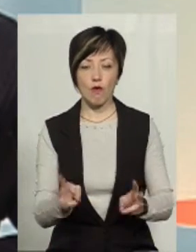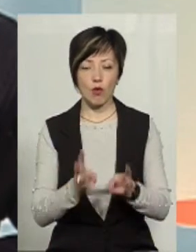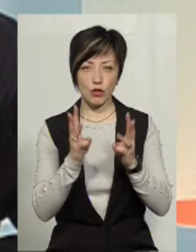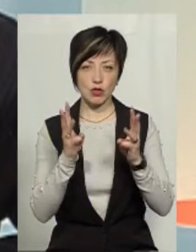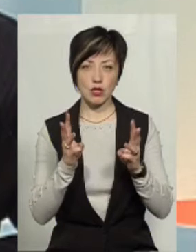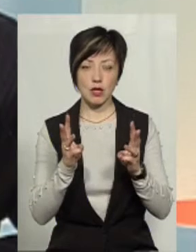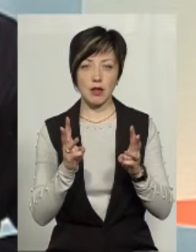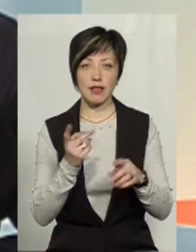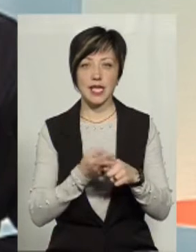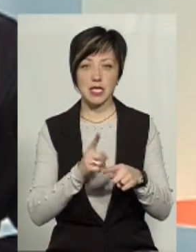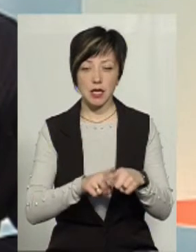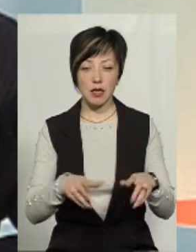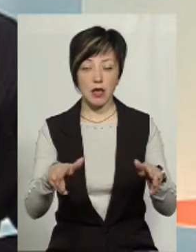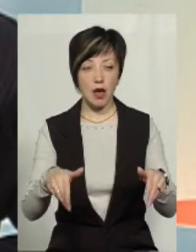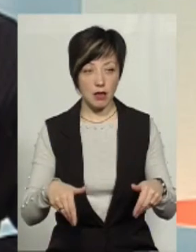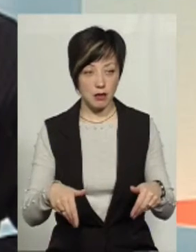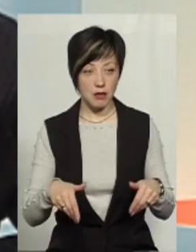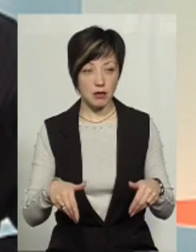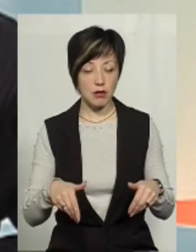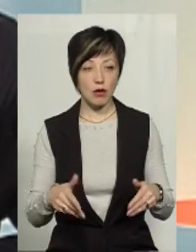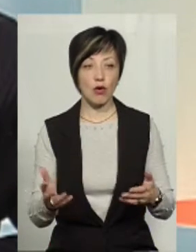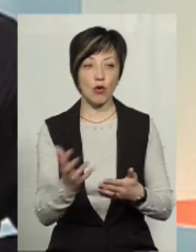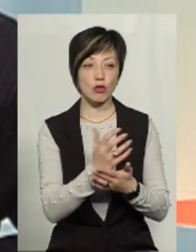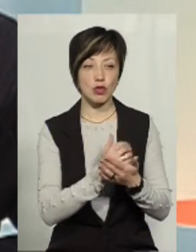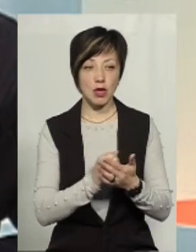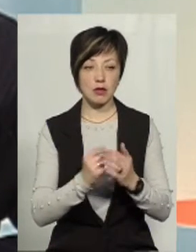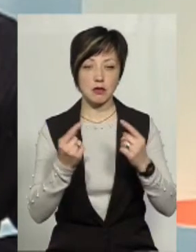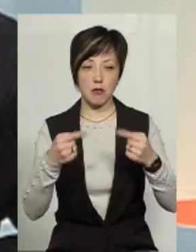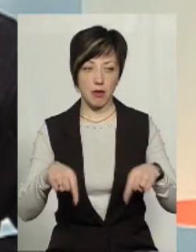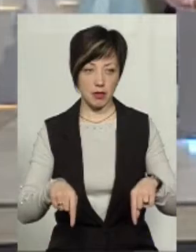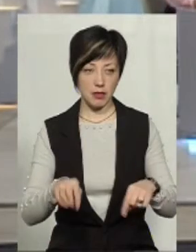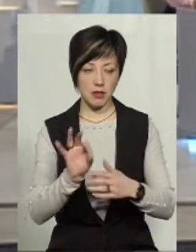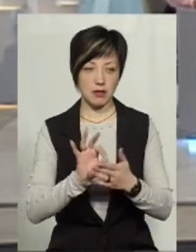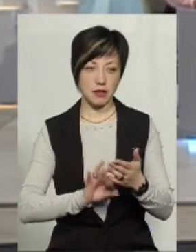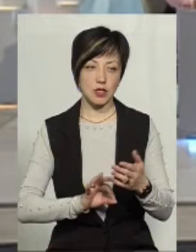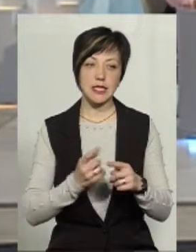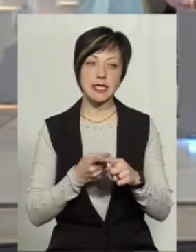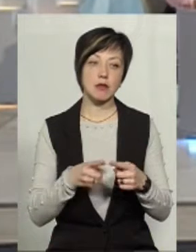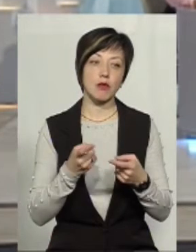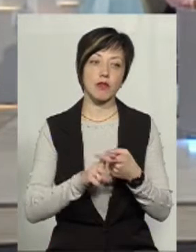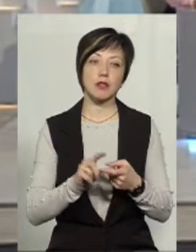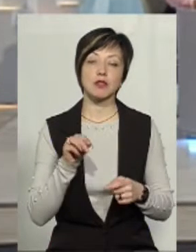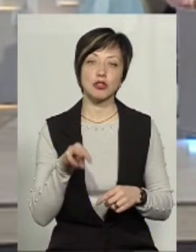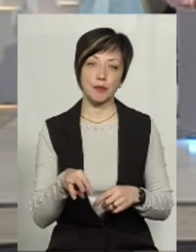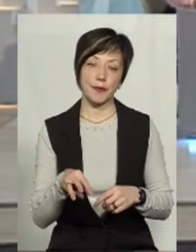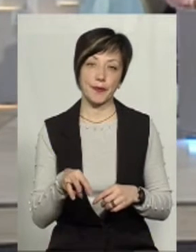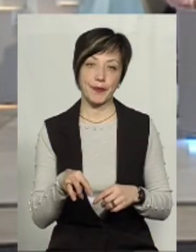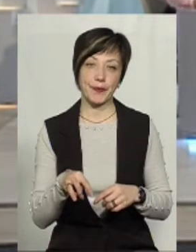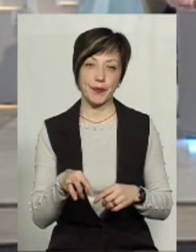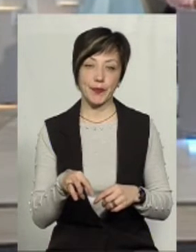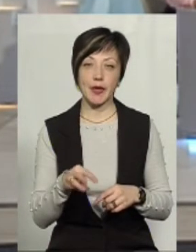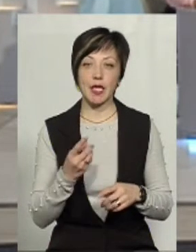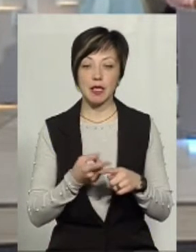вогнища, на цих ділянках урожайність падає однозначно. І пов'язано це з чим? Як не дивно,